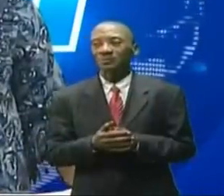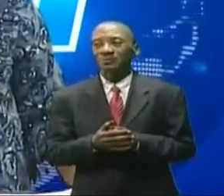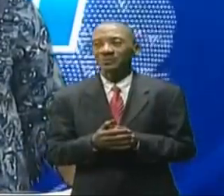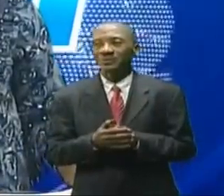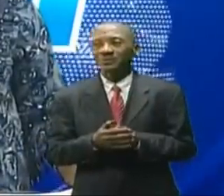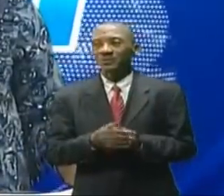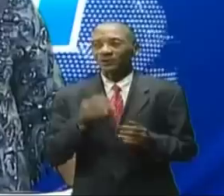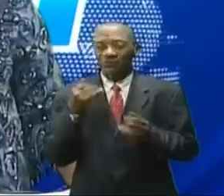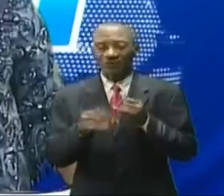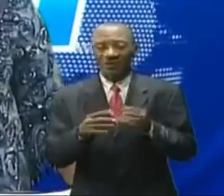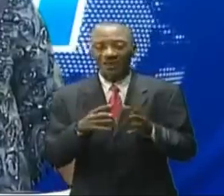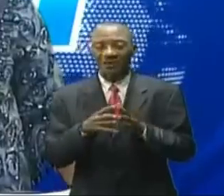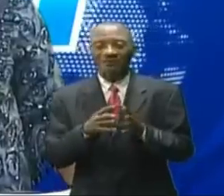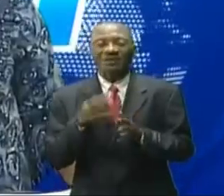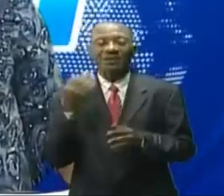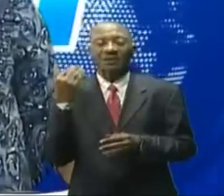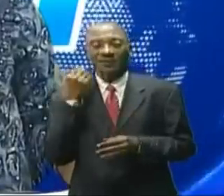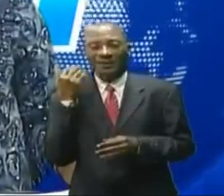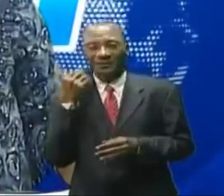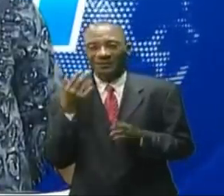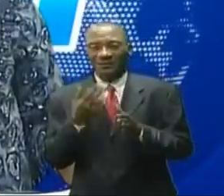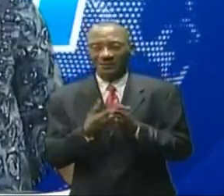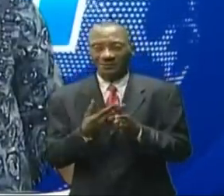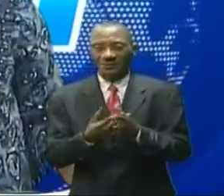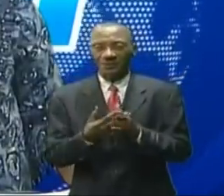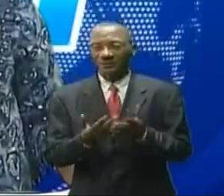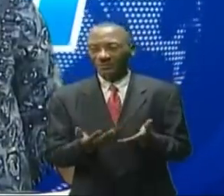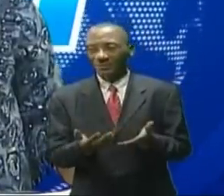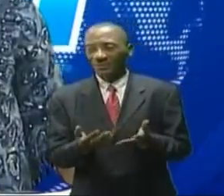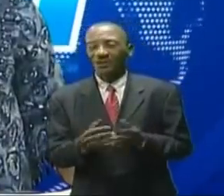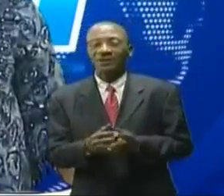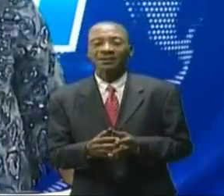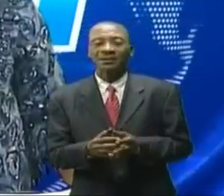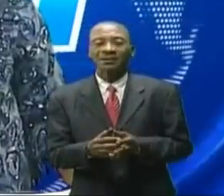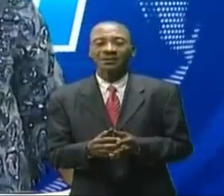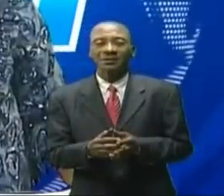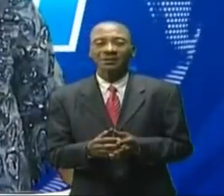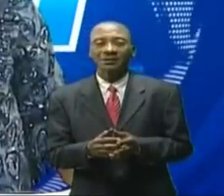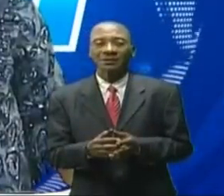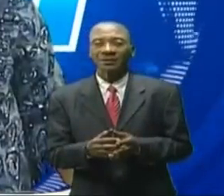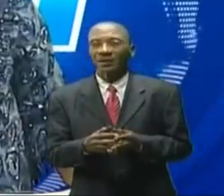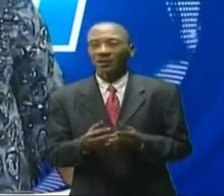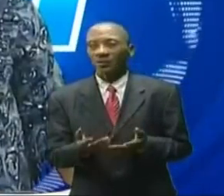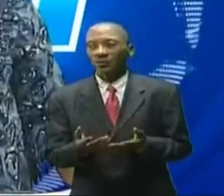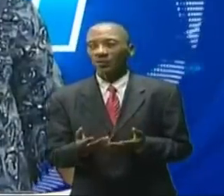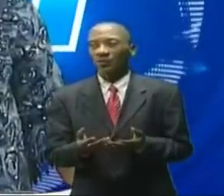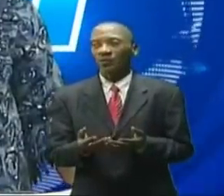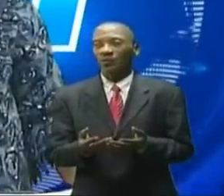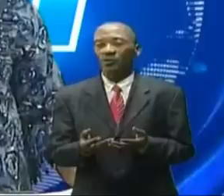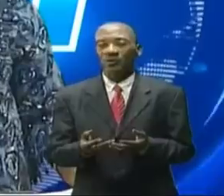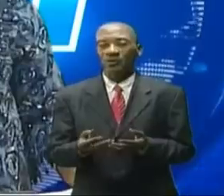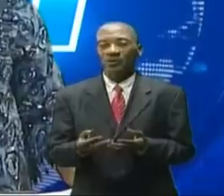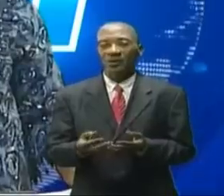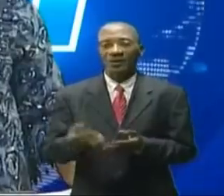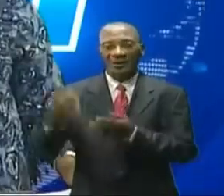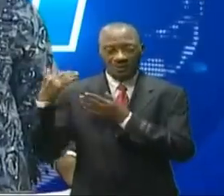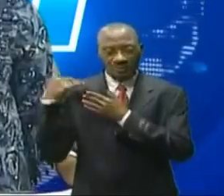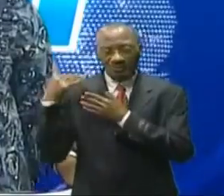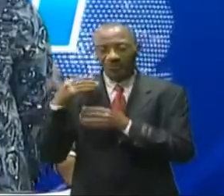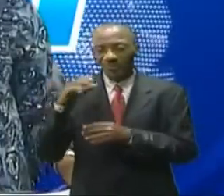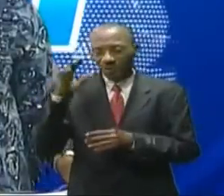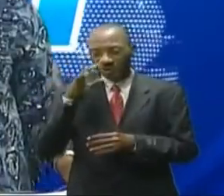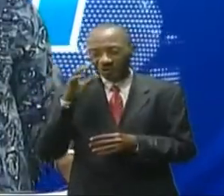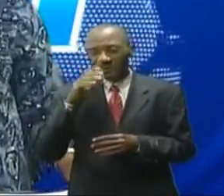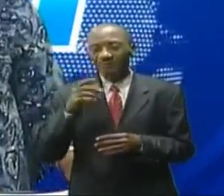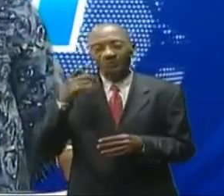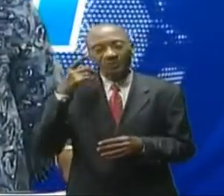est en fait là avec l'inauguration ce jeudi dans la capitale diamantifère de l'usine de production de l'eau minérale TKM. Dans